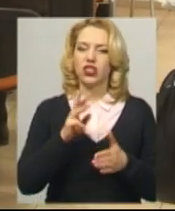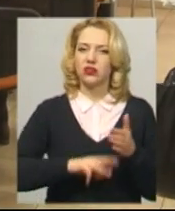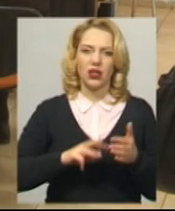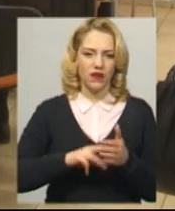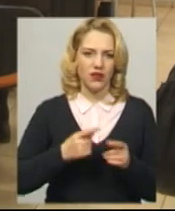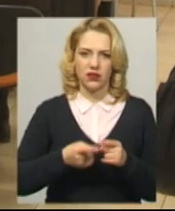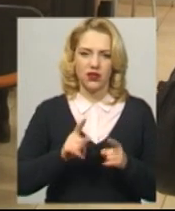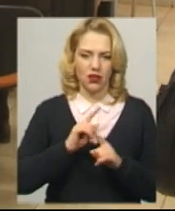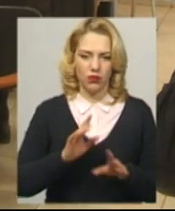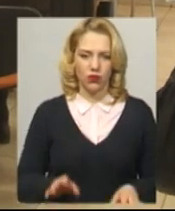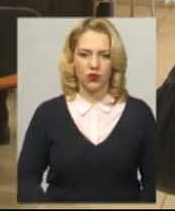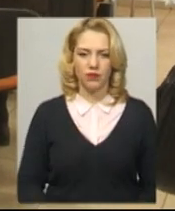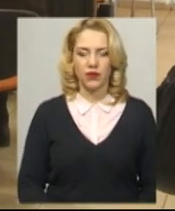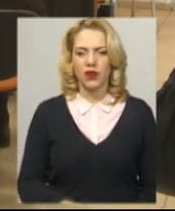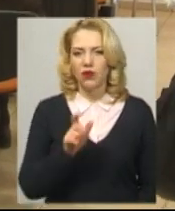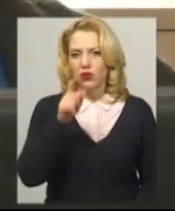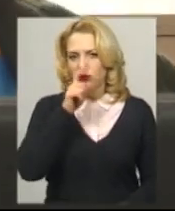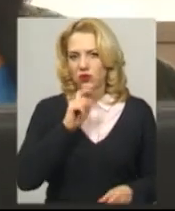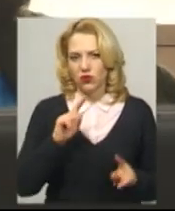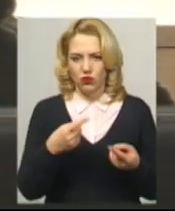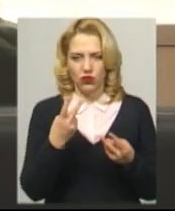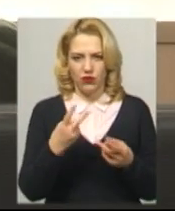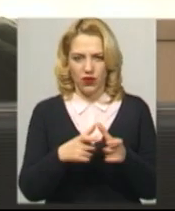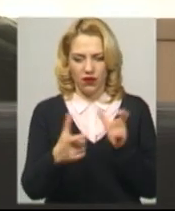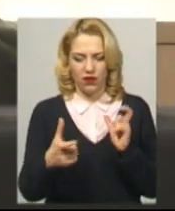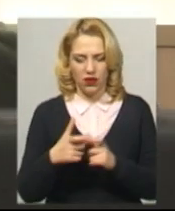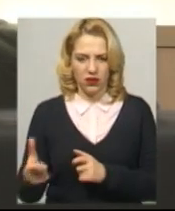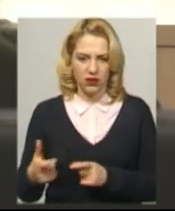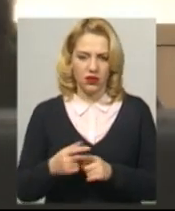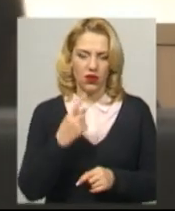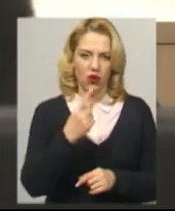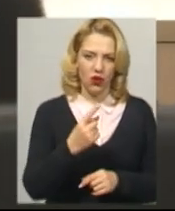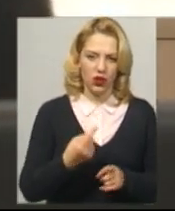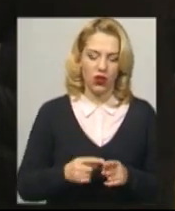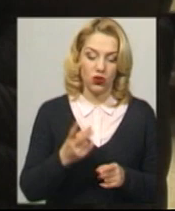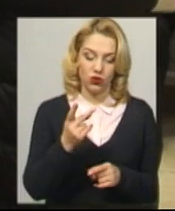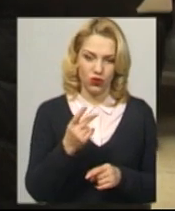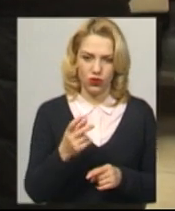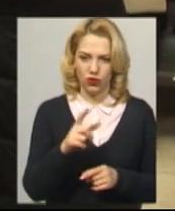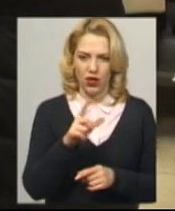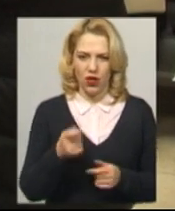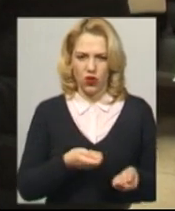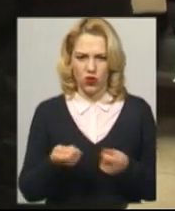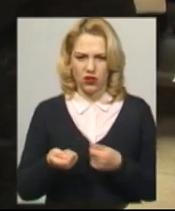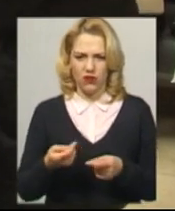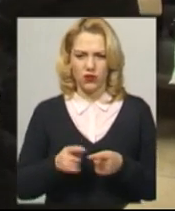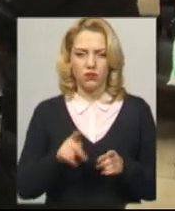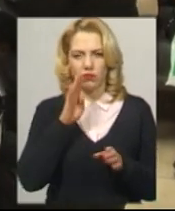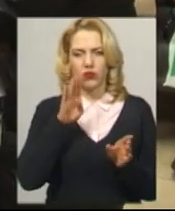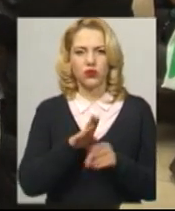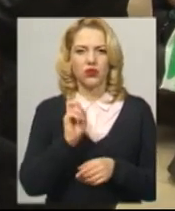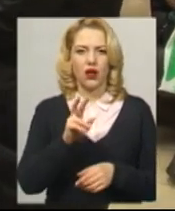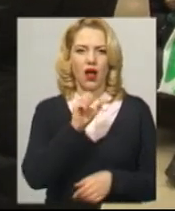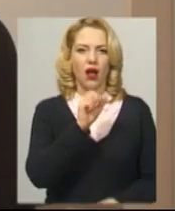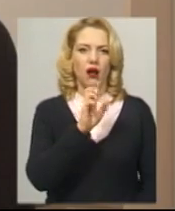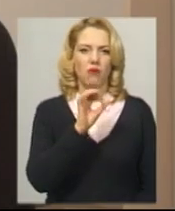Споживачам природного газу було незрозуміло, чому за газ 2 платіжки. Другу за доставку газу деякі абоненти сприйняли як абонплату, розповідає начальниця